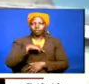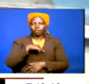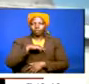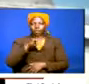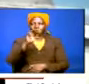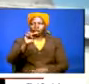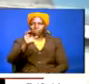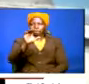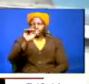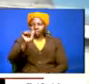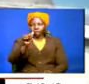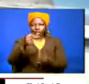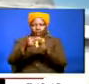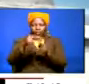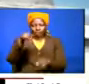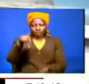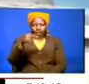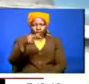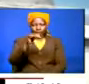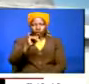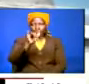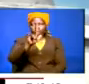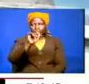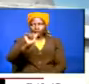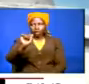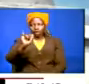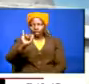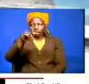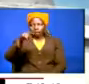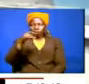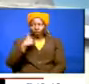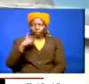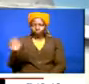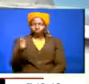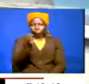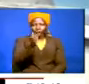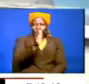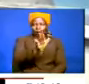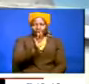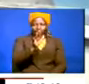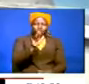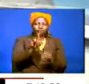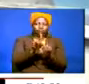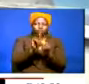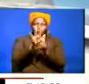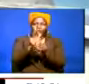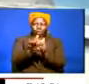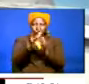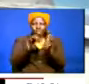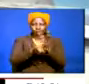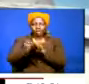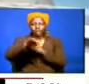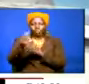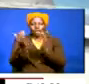Kamasian Philip Rono amerejeshwa kwenye wadhifa wa kiongozi wa wengi katika bunge la kaunti ya Kericho kufuatia mkutano na Naibu